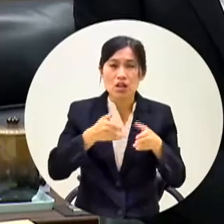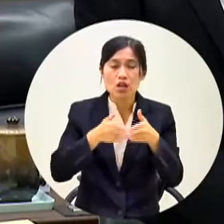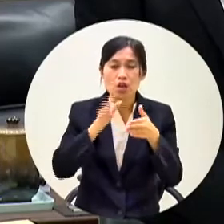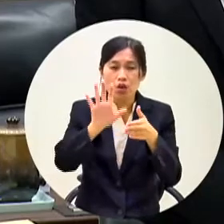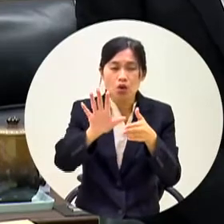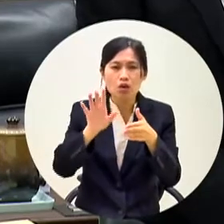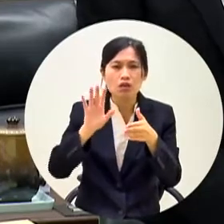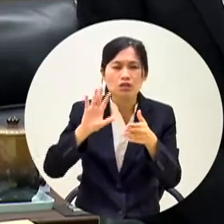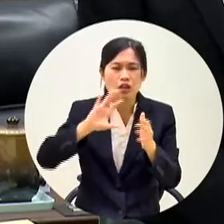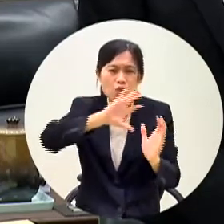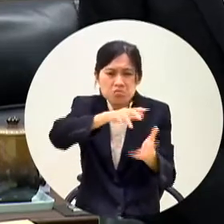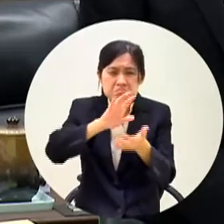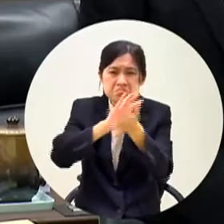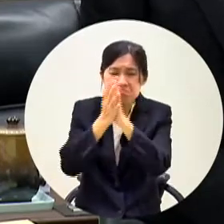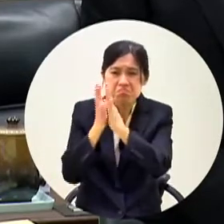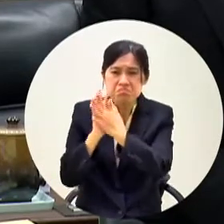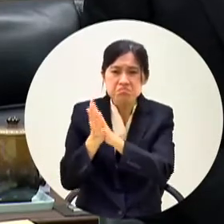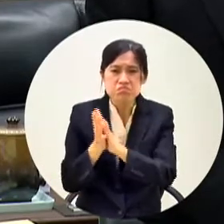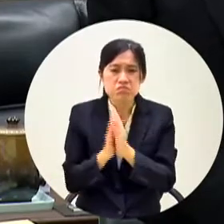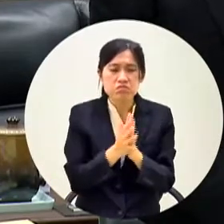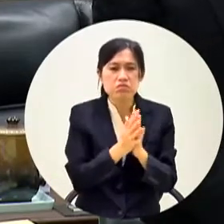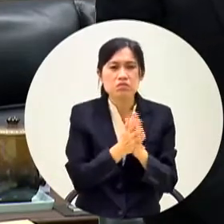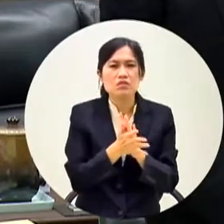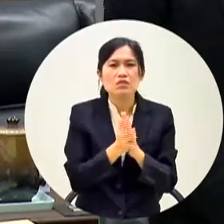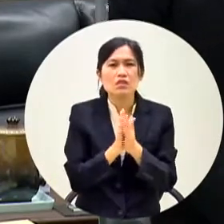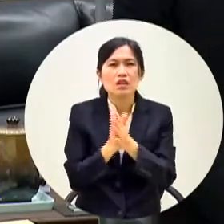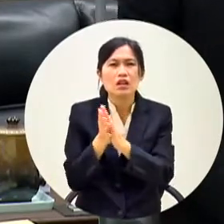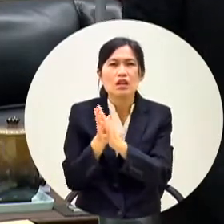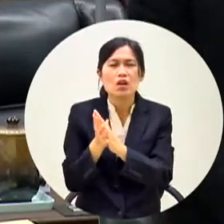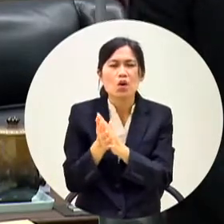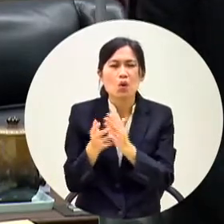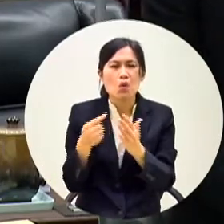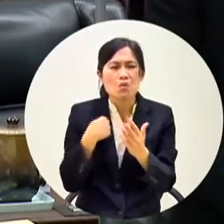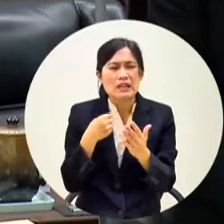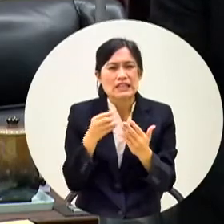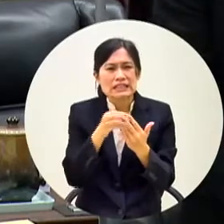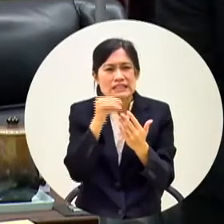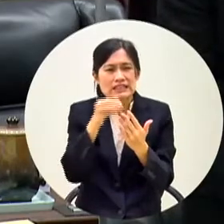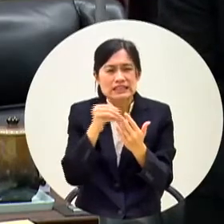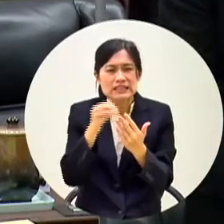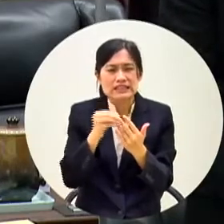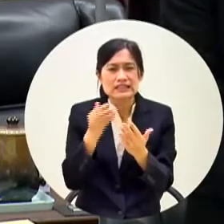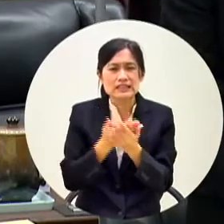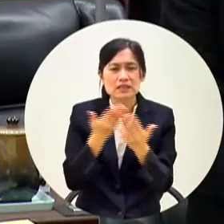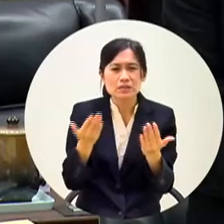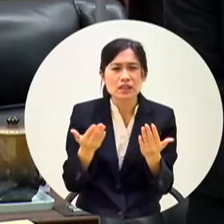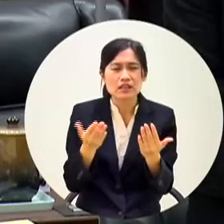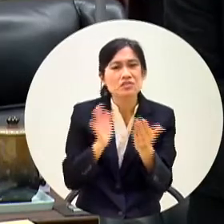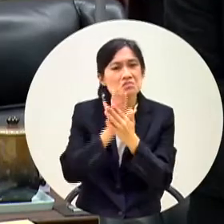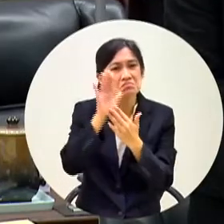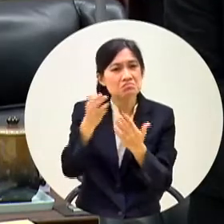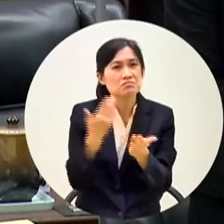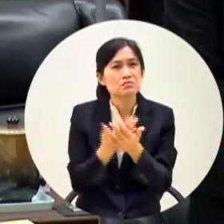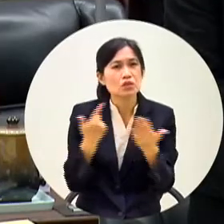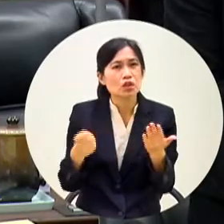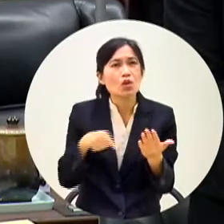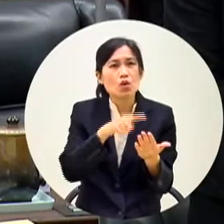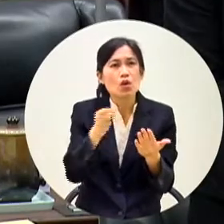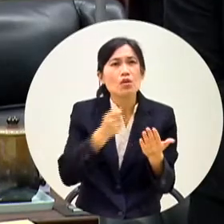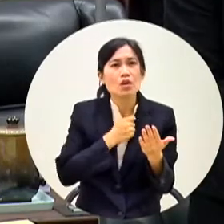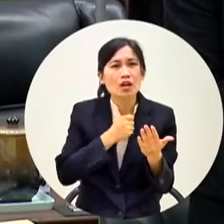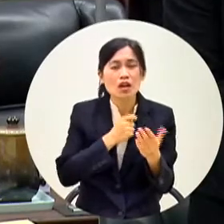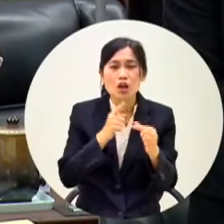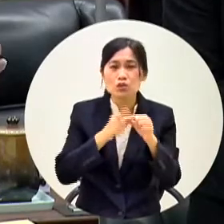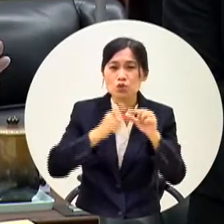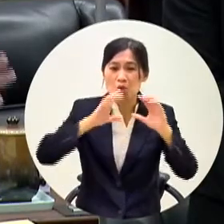势变化的时候，我们也会常常面临一些不同的选择，还有我们未来的契机。我们知道说，中国呢